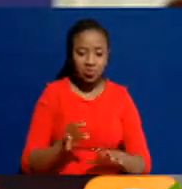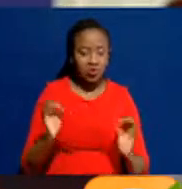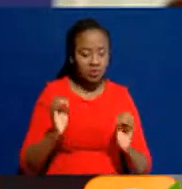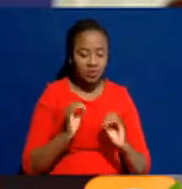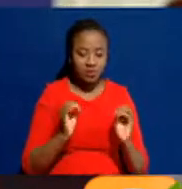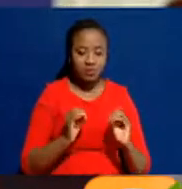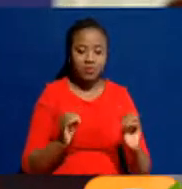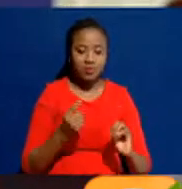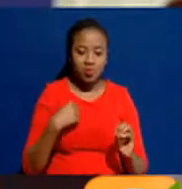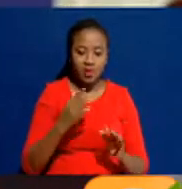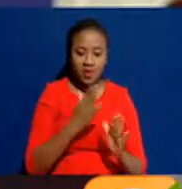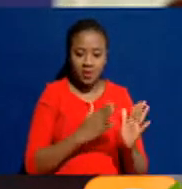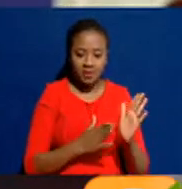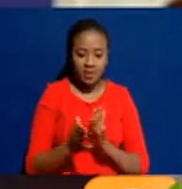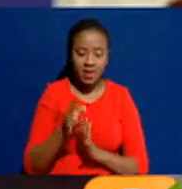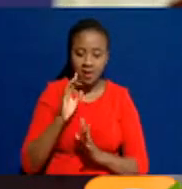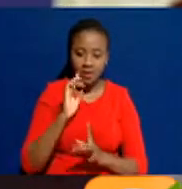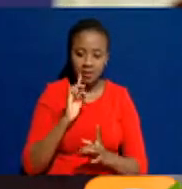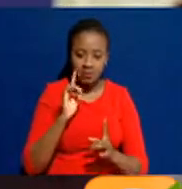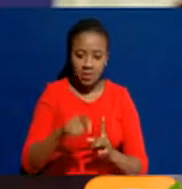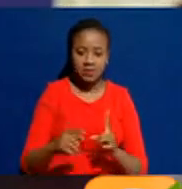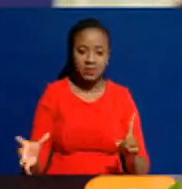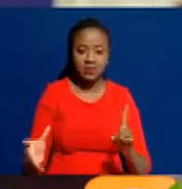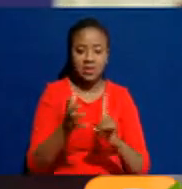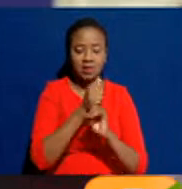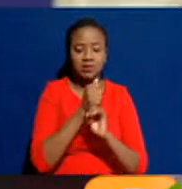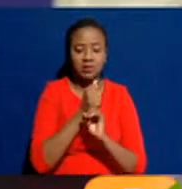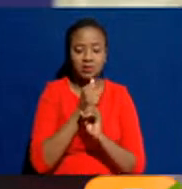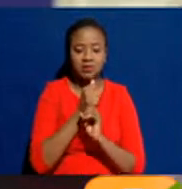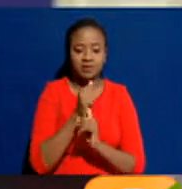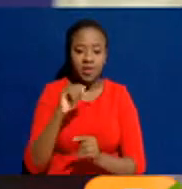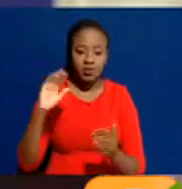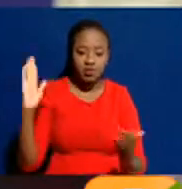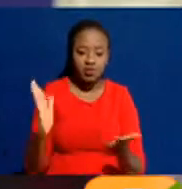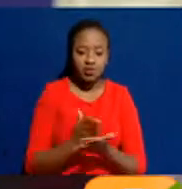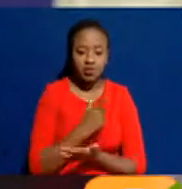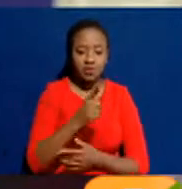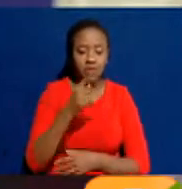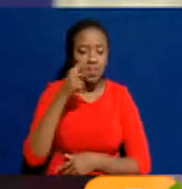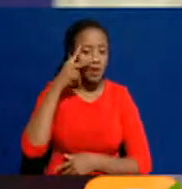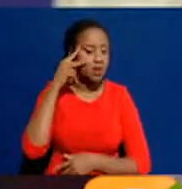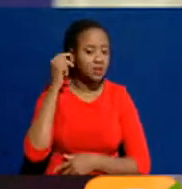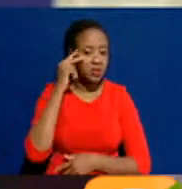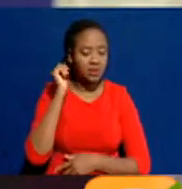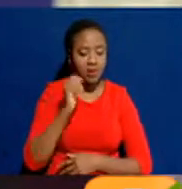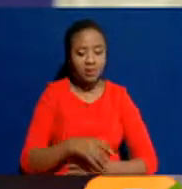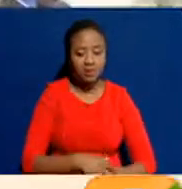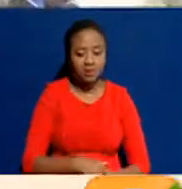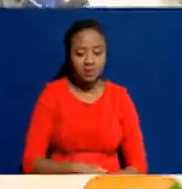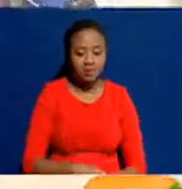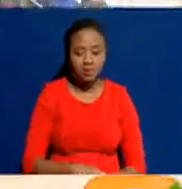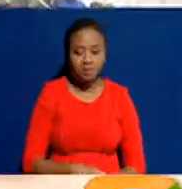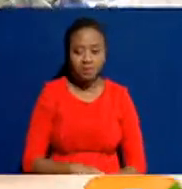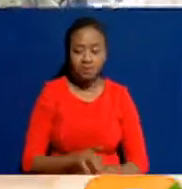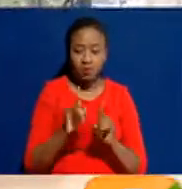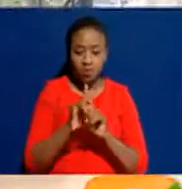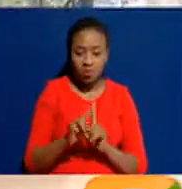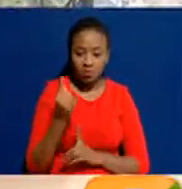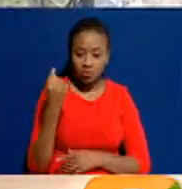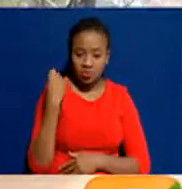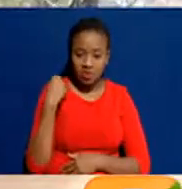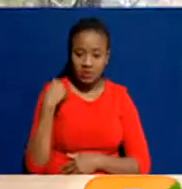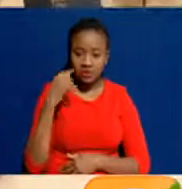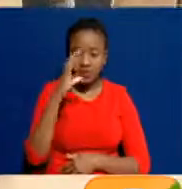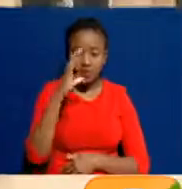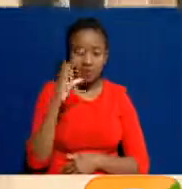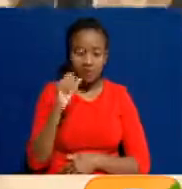mpaka tuwe tumefaulu dhidi ya hawa magaidi na wahalifu. Hapo jana,